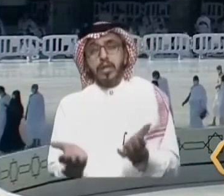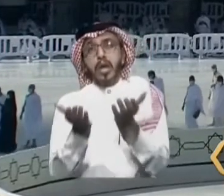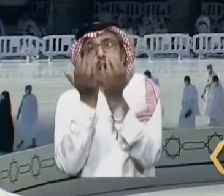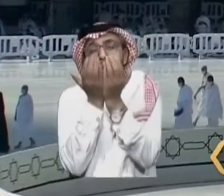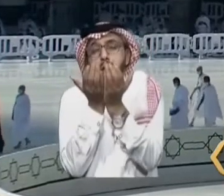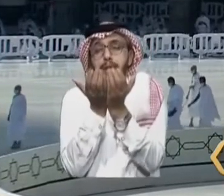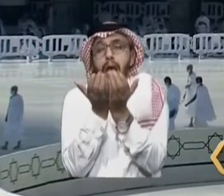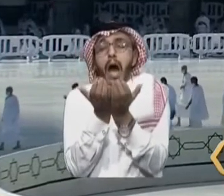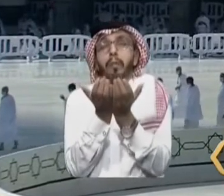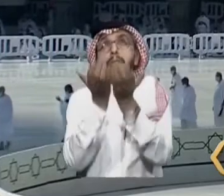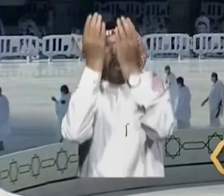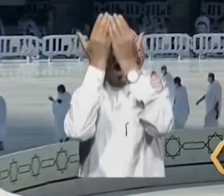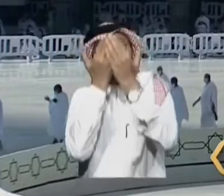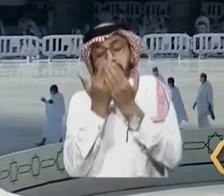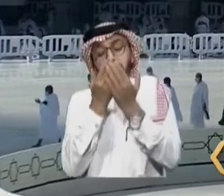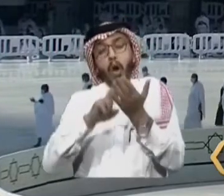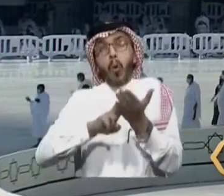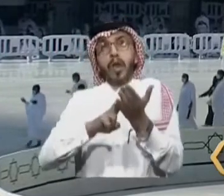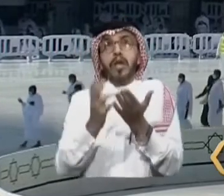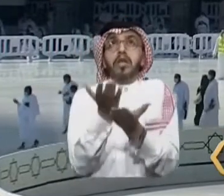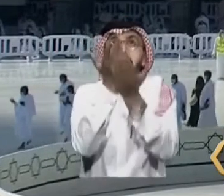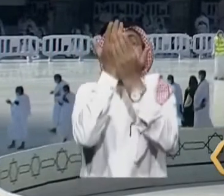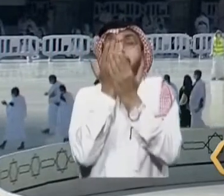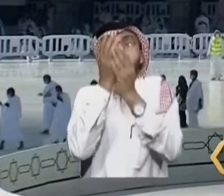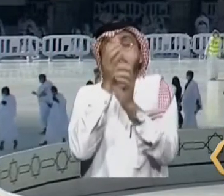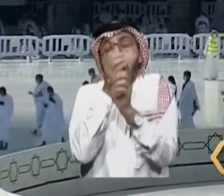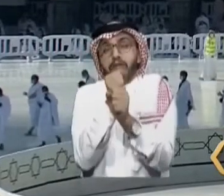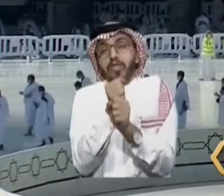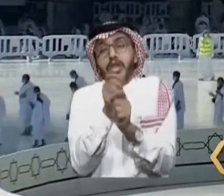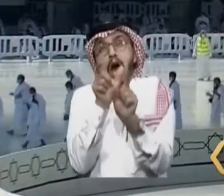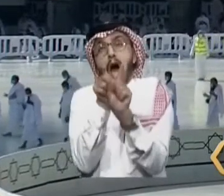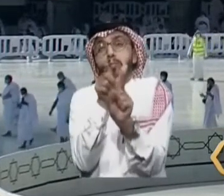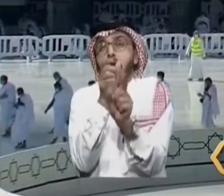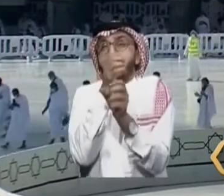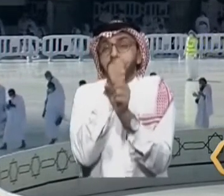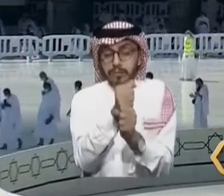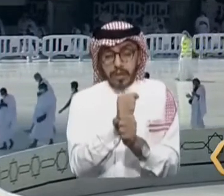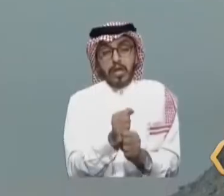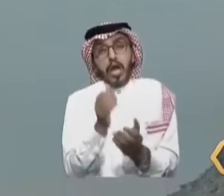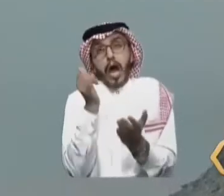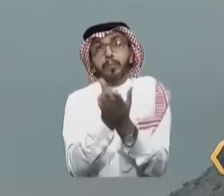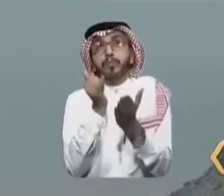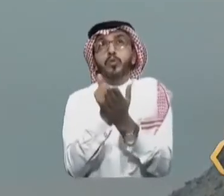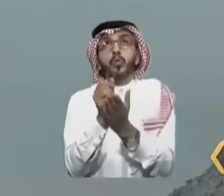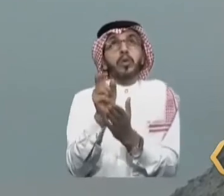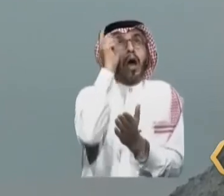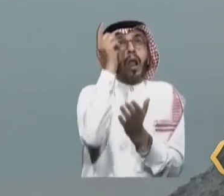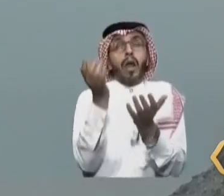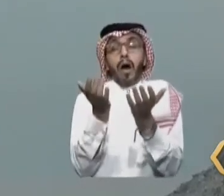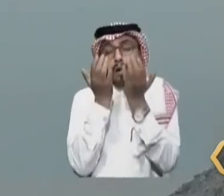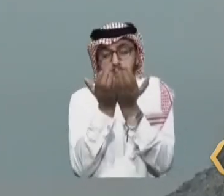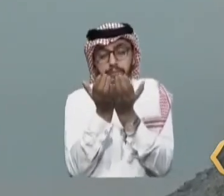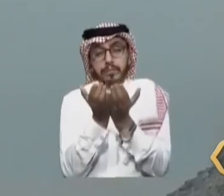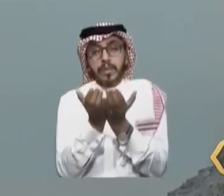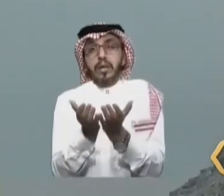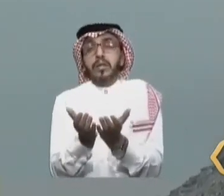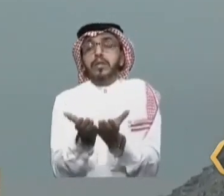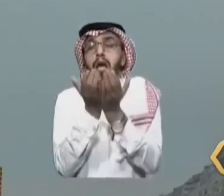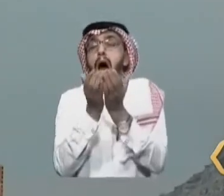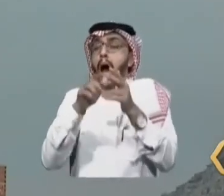اللهم آت نفوسنا تقواها، وزكها أنت خير من زكاها، أنت وليها ومولاها.